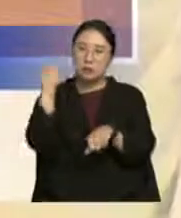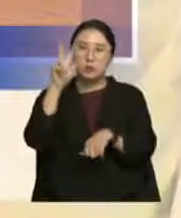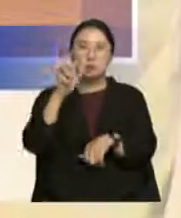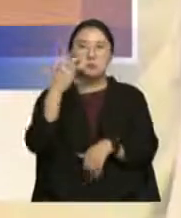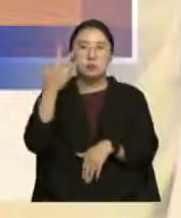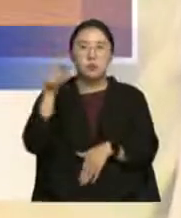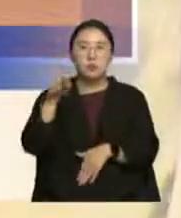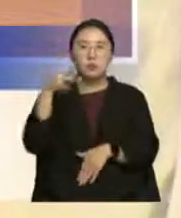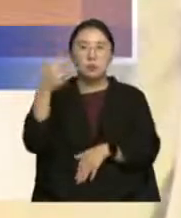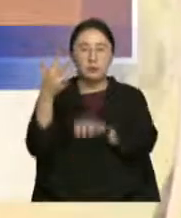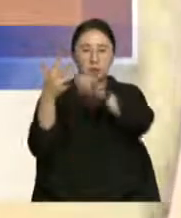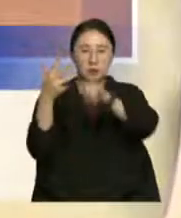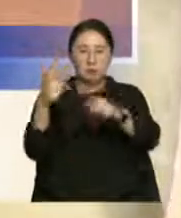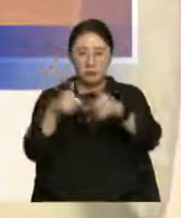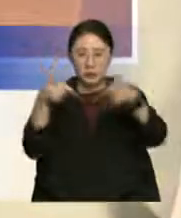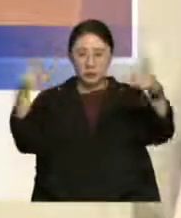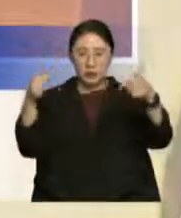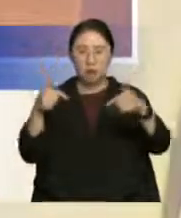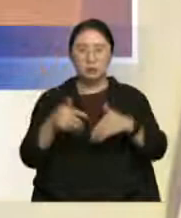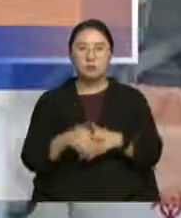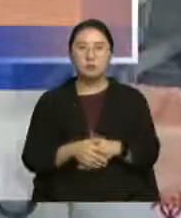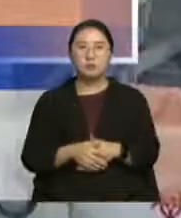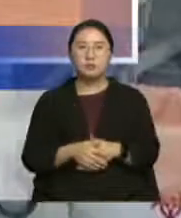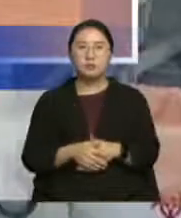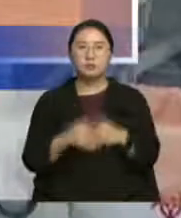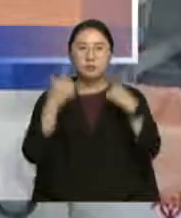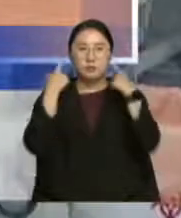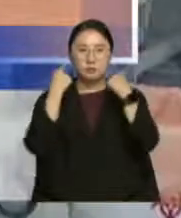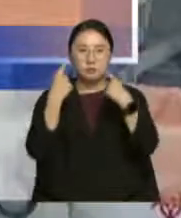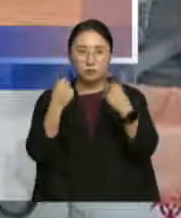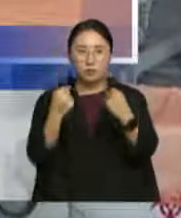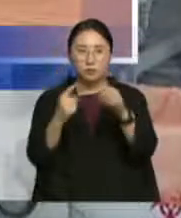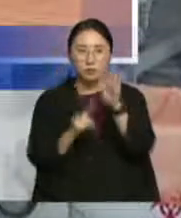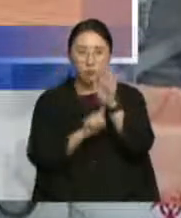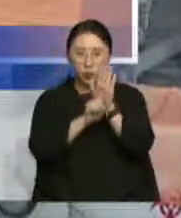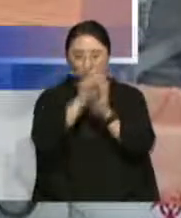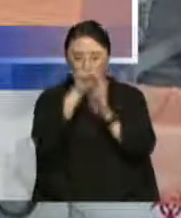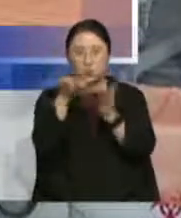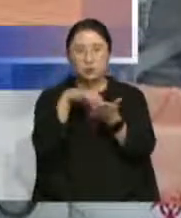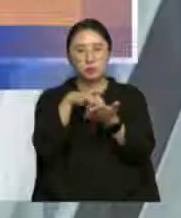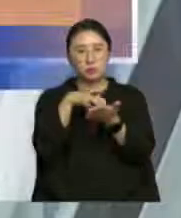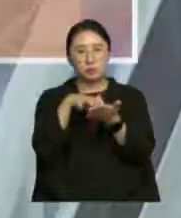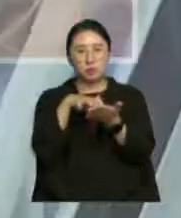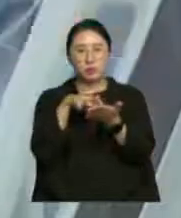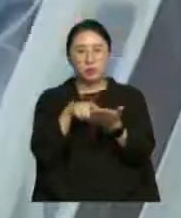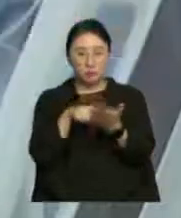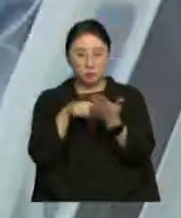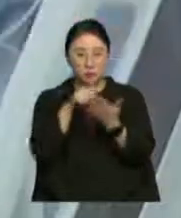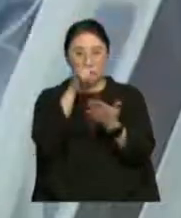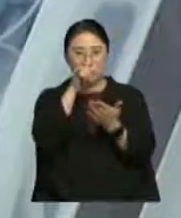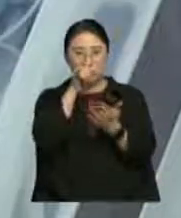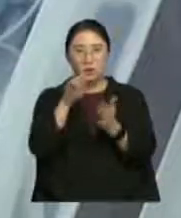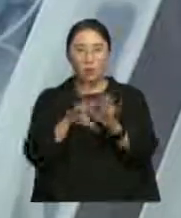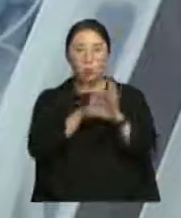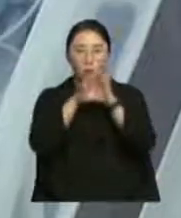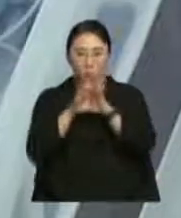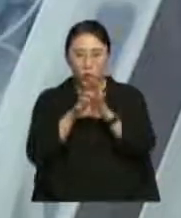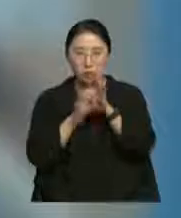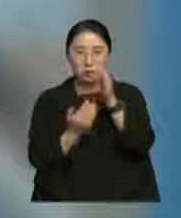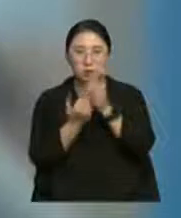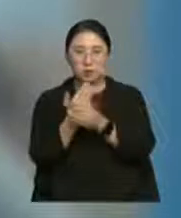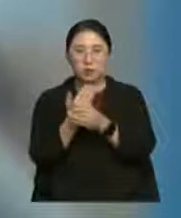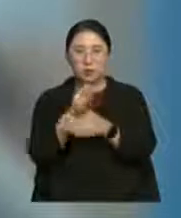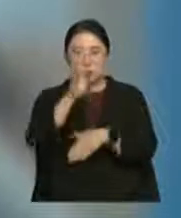28.8% 로 증가했으며 여전히 높은 비율을 보이고 있습니다 코로나 확진 c 의